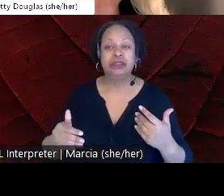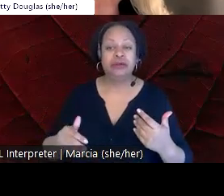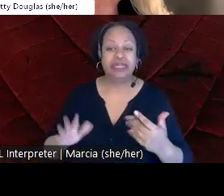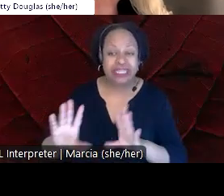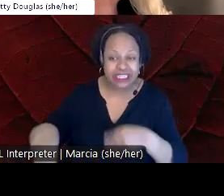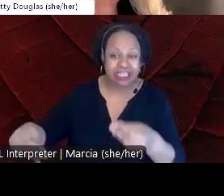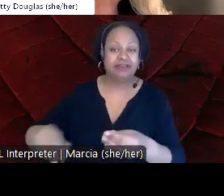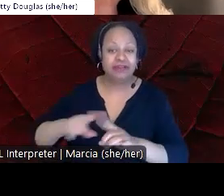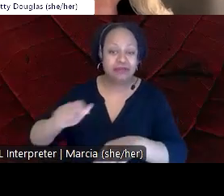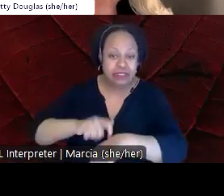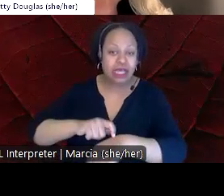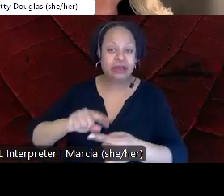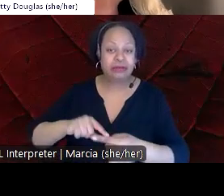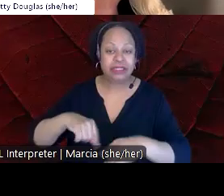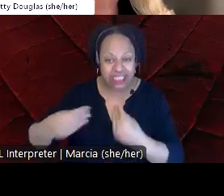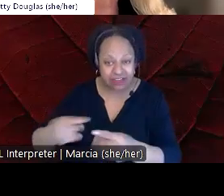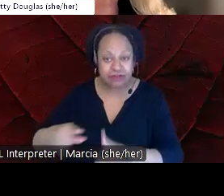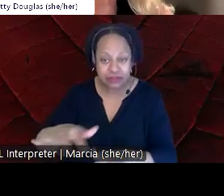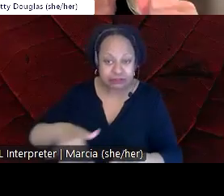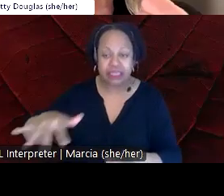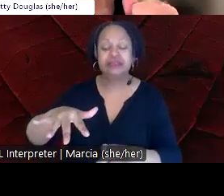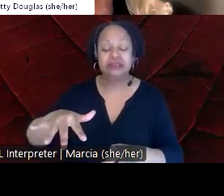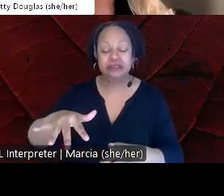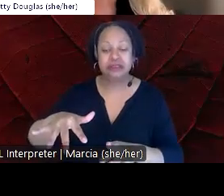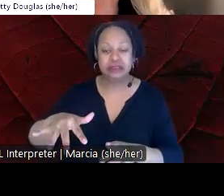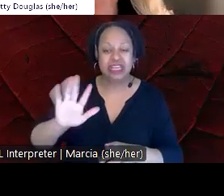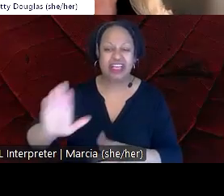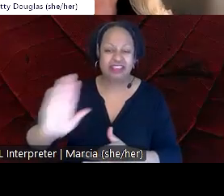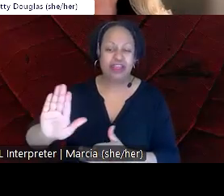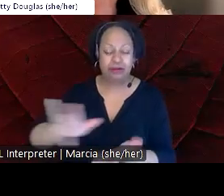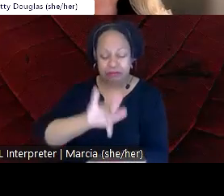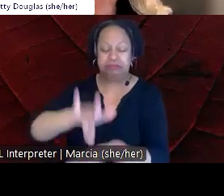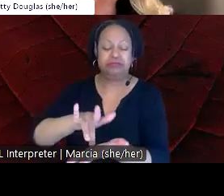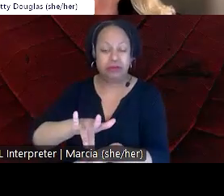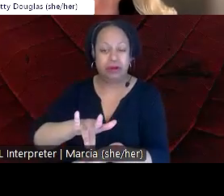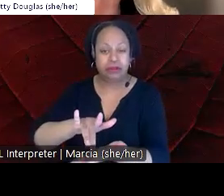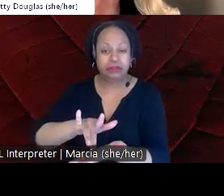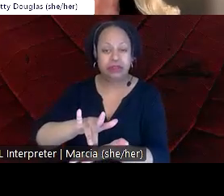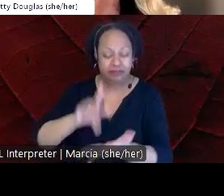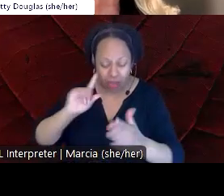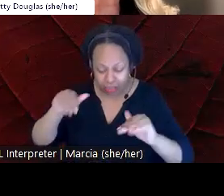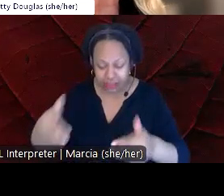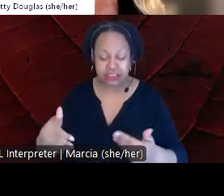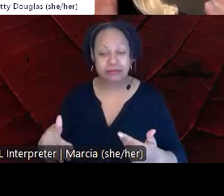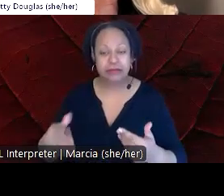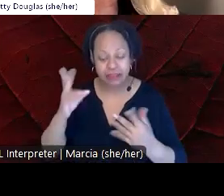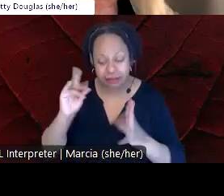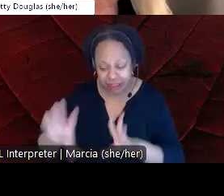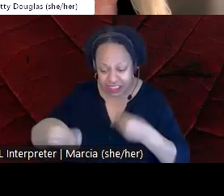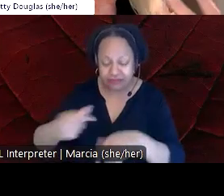autre espace, espace à notre temps. Également, il y a la question d'orientation qui réside au cœur même du lotisme.